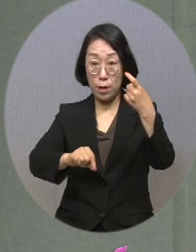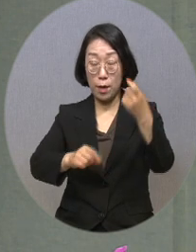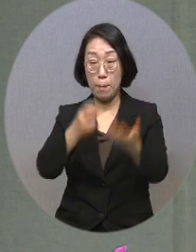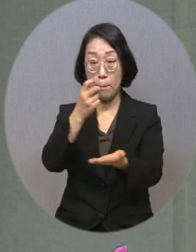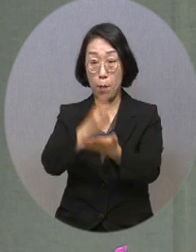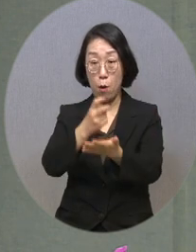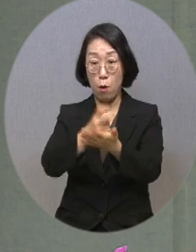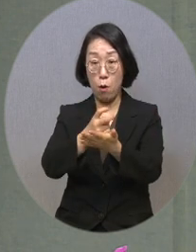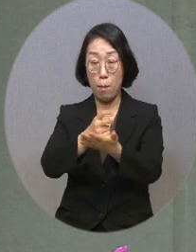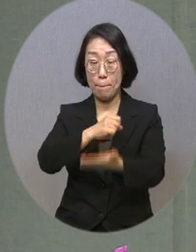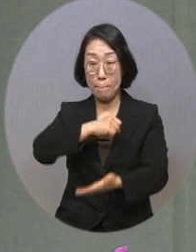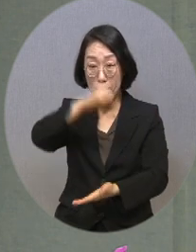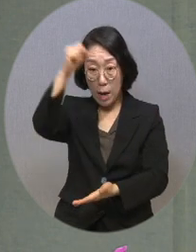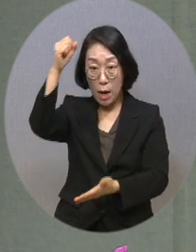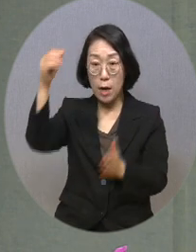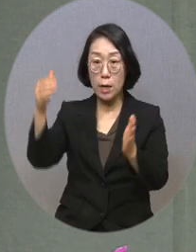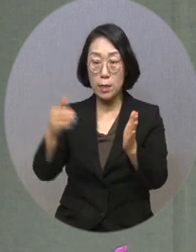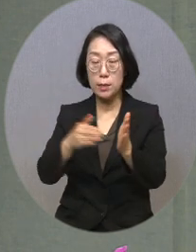네.